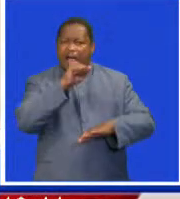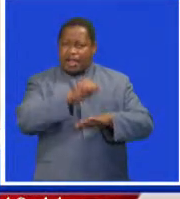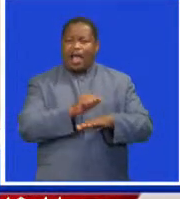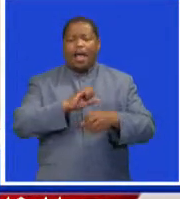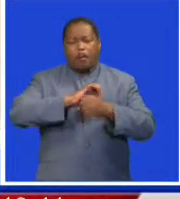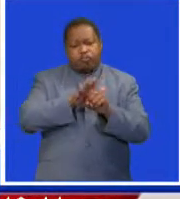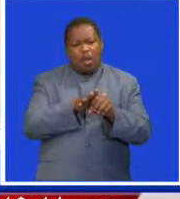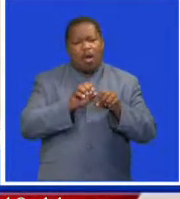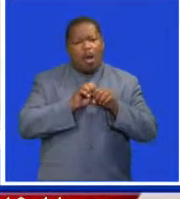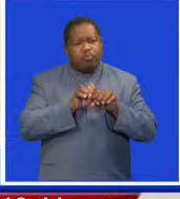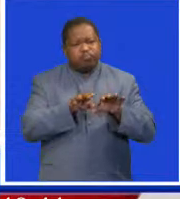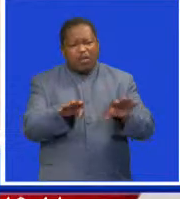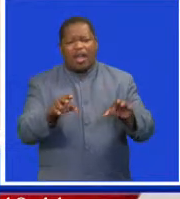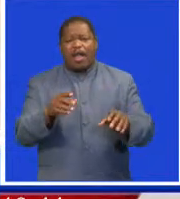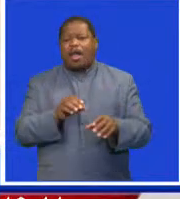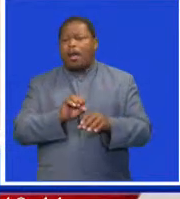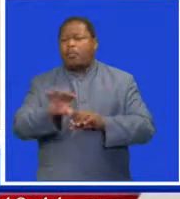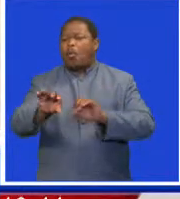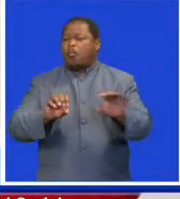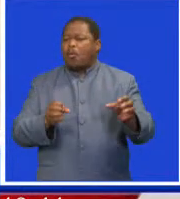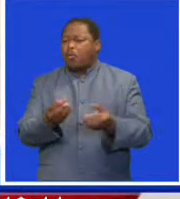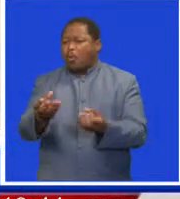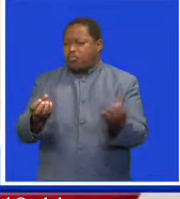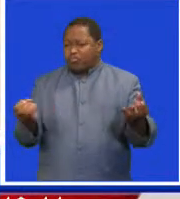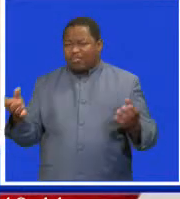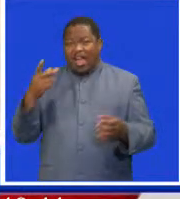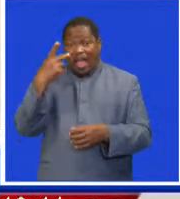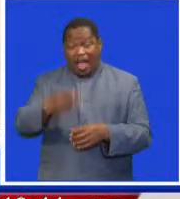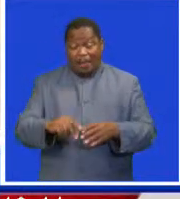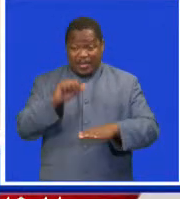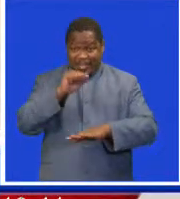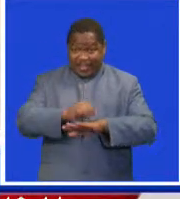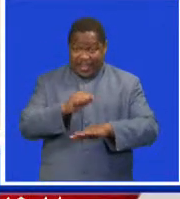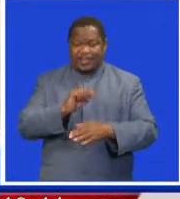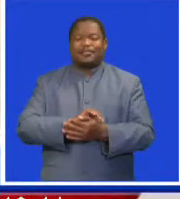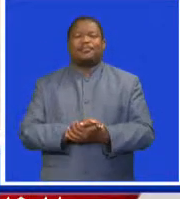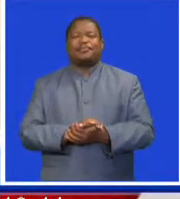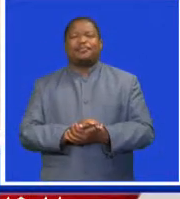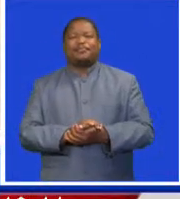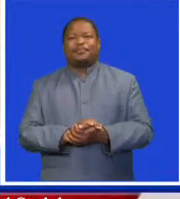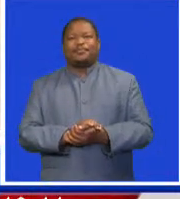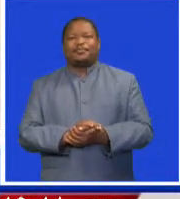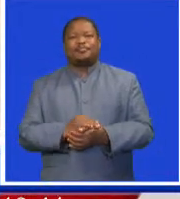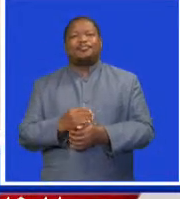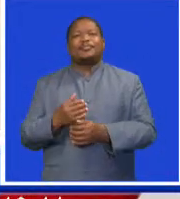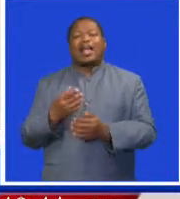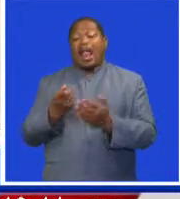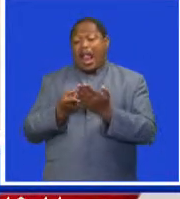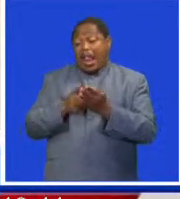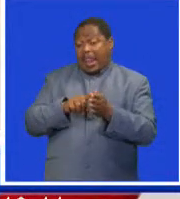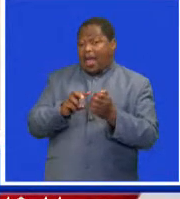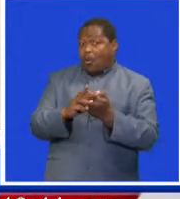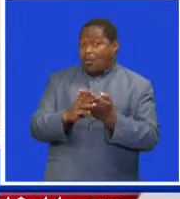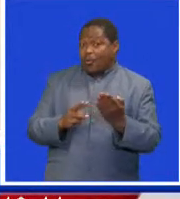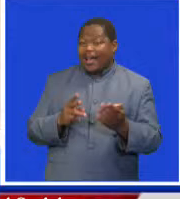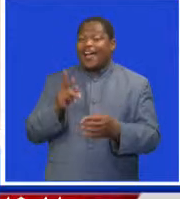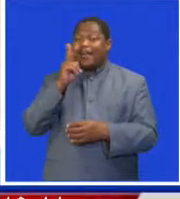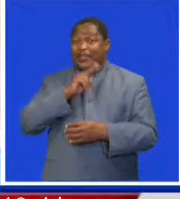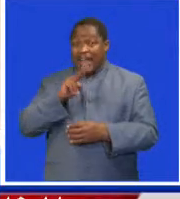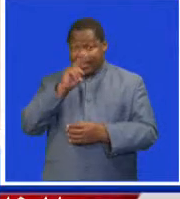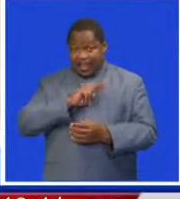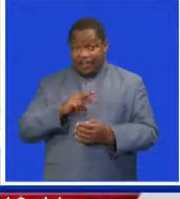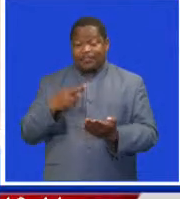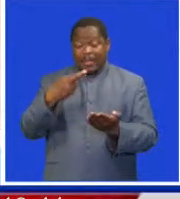njena as of last week Friday inhlangano nasiphambana lesibovu bese